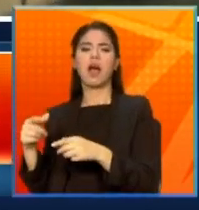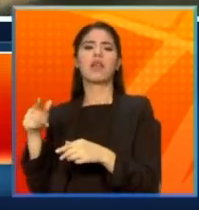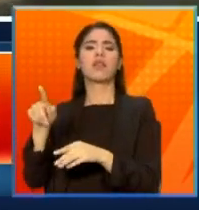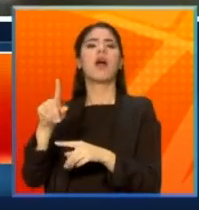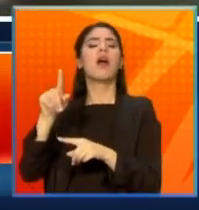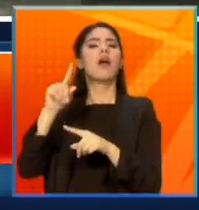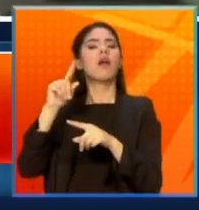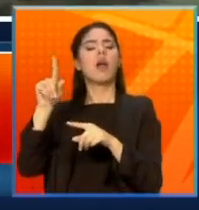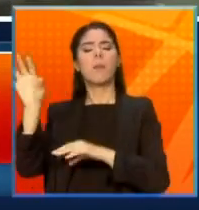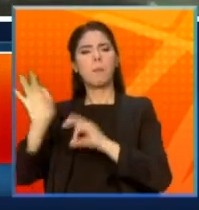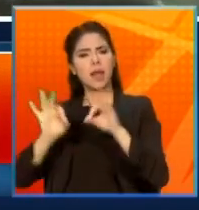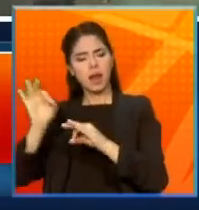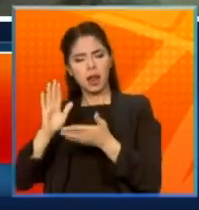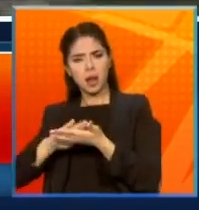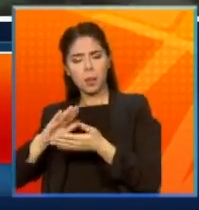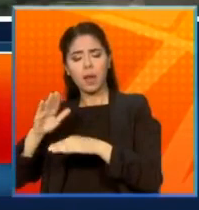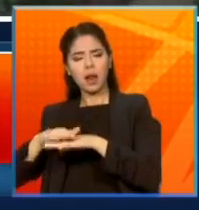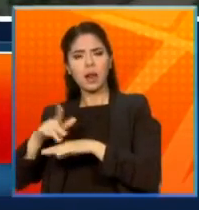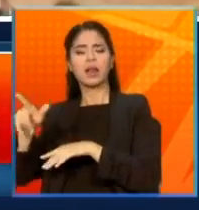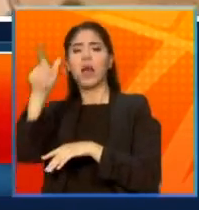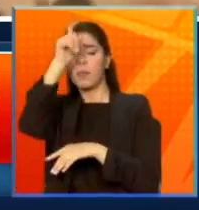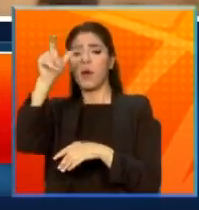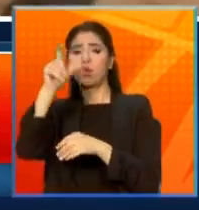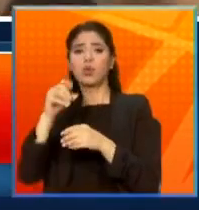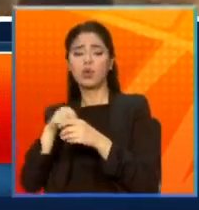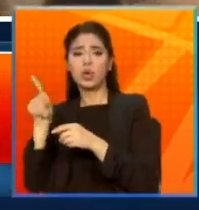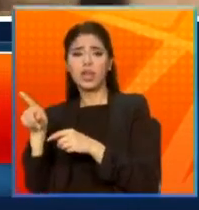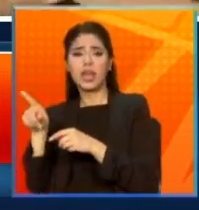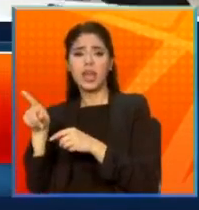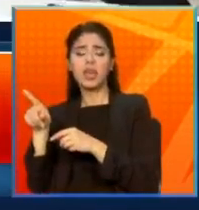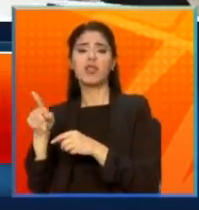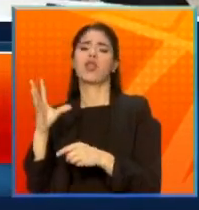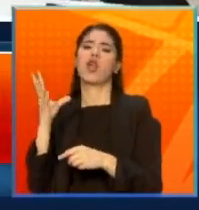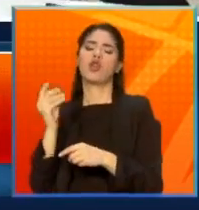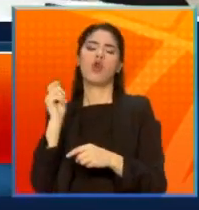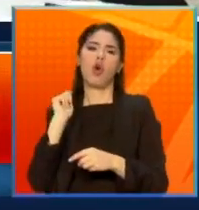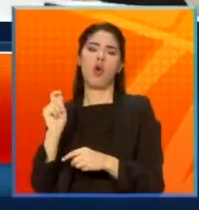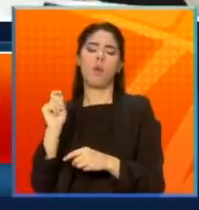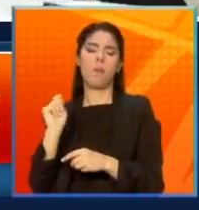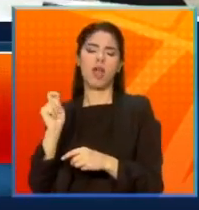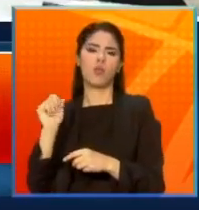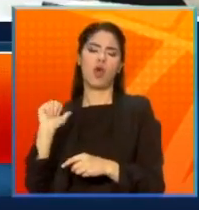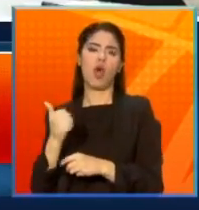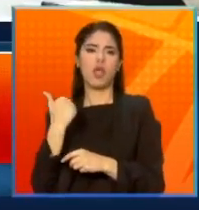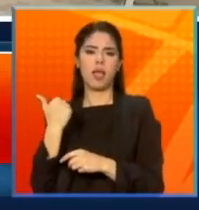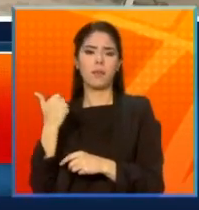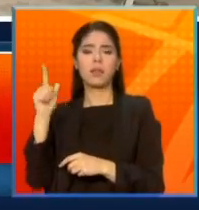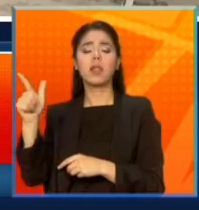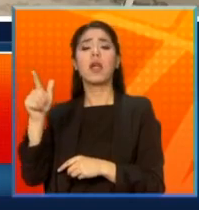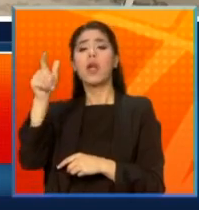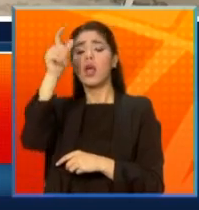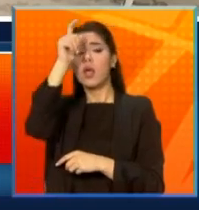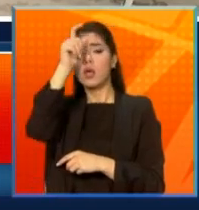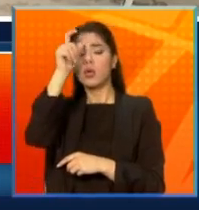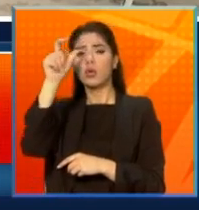stratejik planlamalar yapmak Türkiye için hayati olduğu kadar zaruridir. Rusya'nın Suriye'yi Türkiye'ye